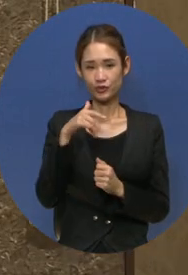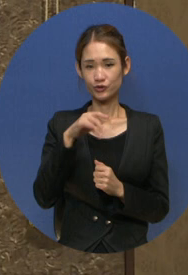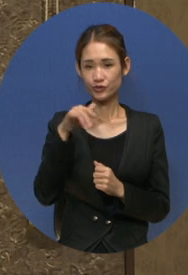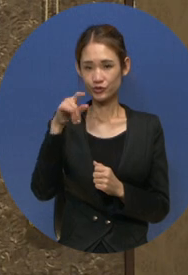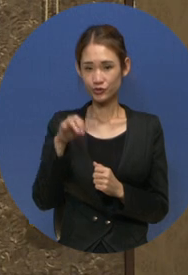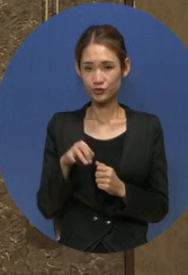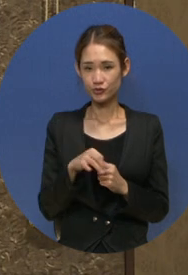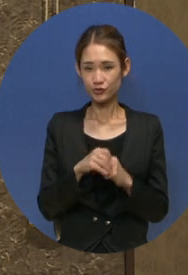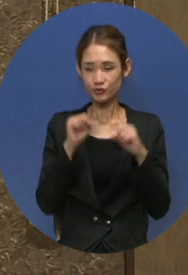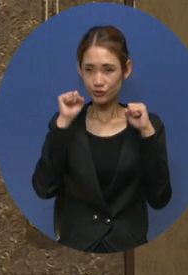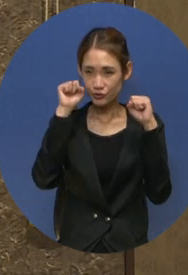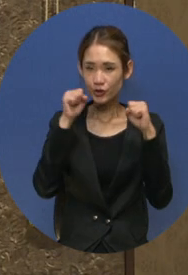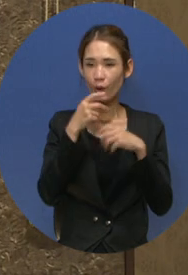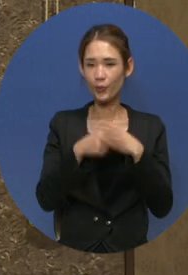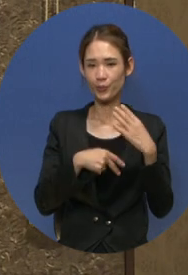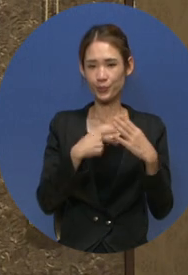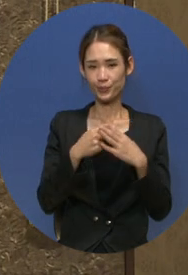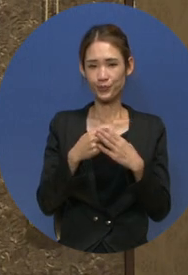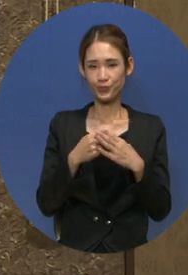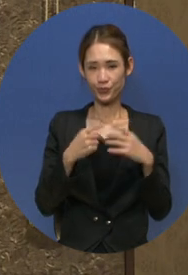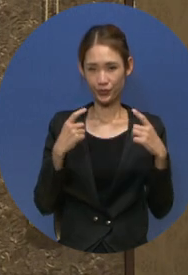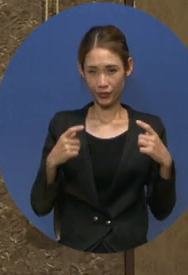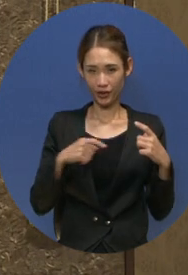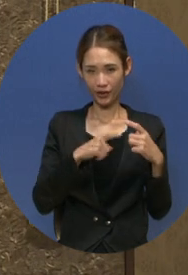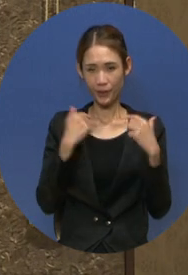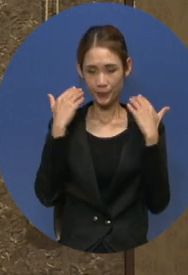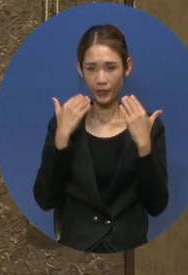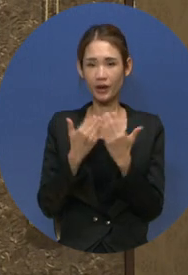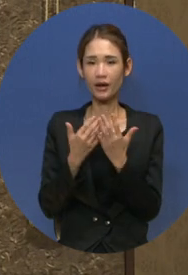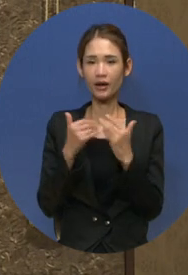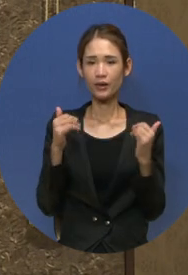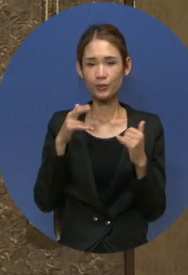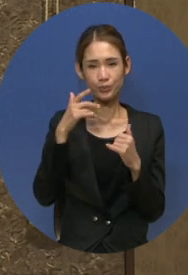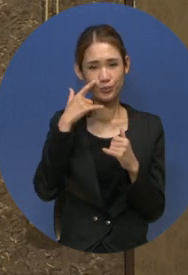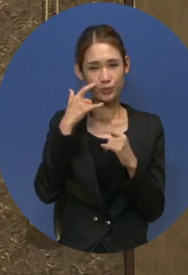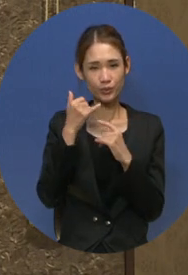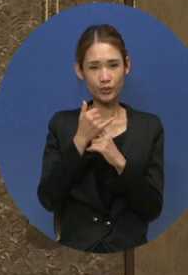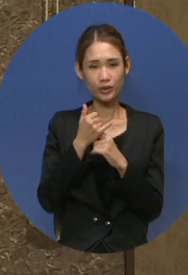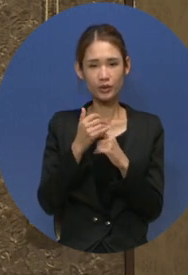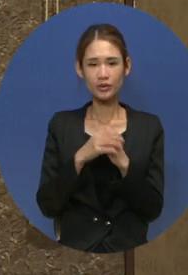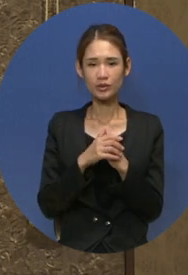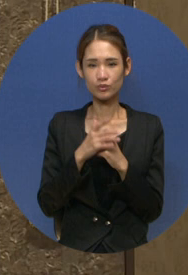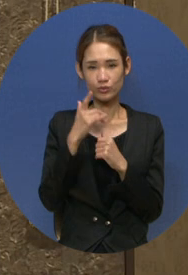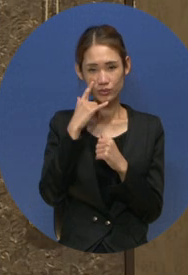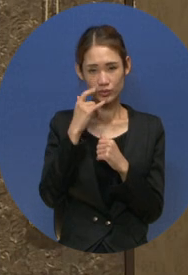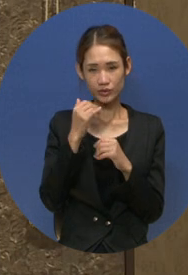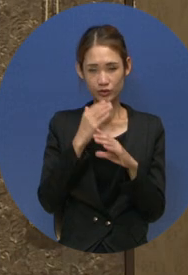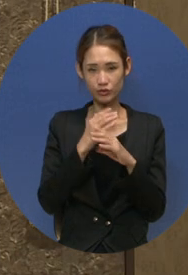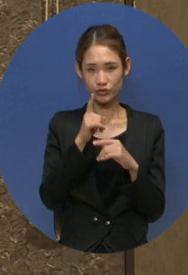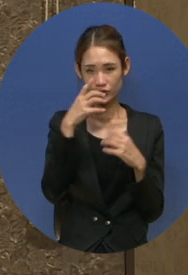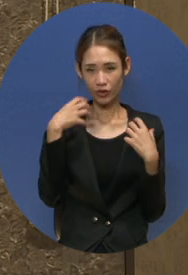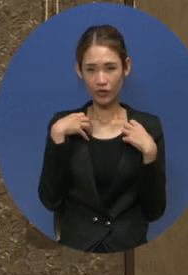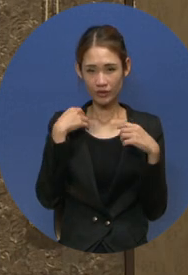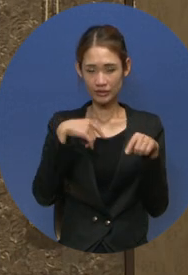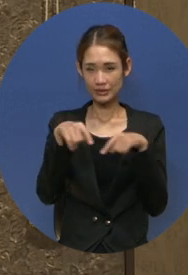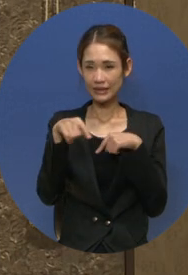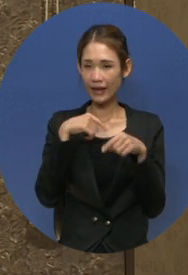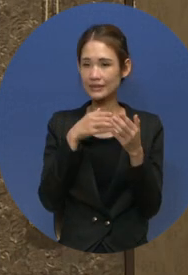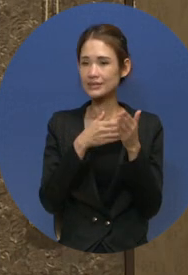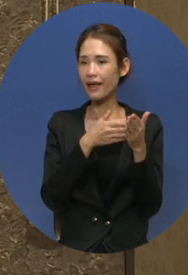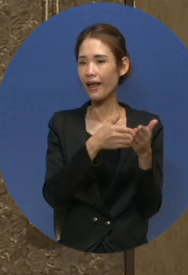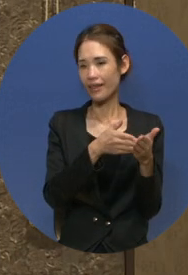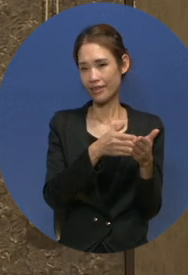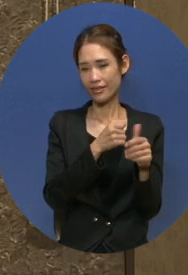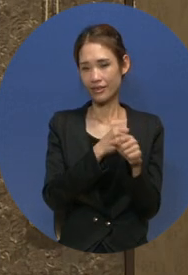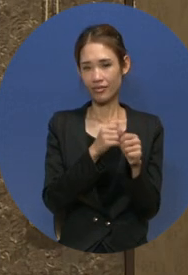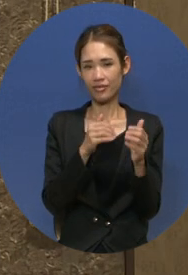프로그램은 중구 지역에 있는 발달장애인 부모회, 중구지에서 부모님들이 중구청에 정책 제안을